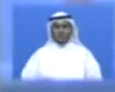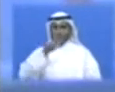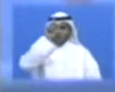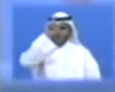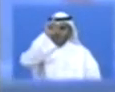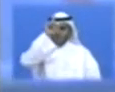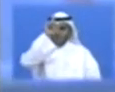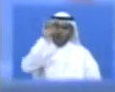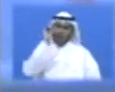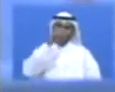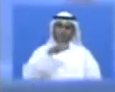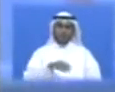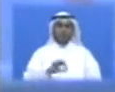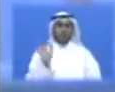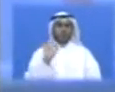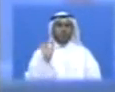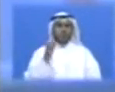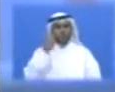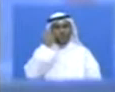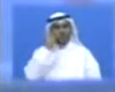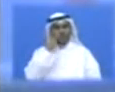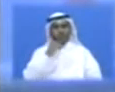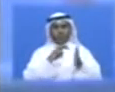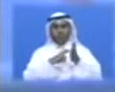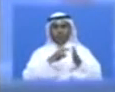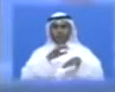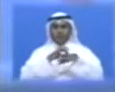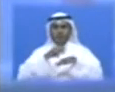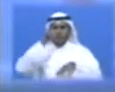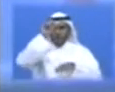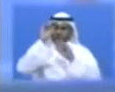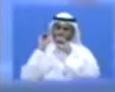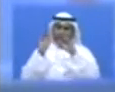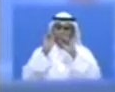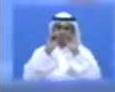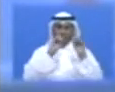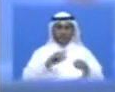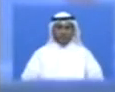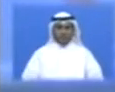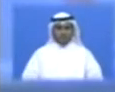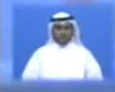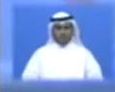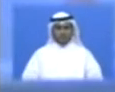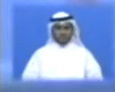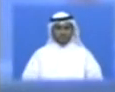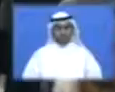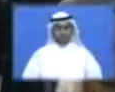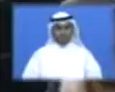قدمت مساعدات عينية في إطار حملة كسوة العيد للأسر السورية اللاجئة.